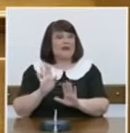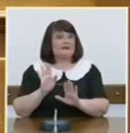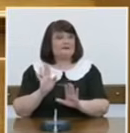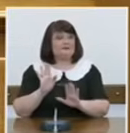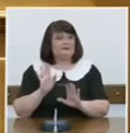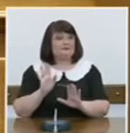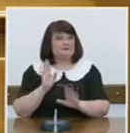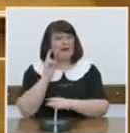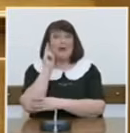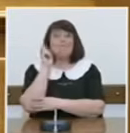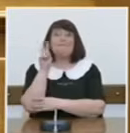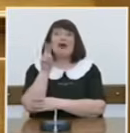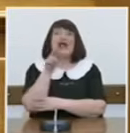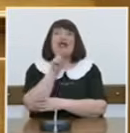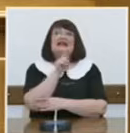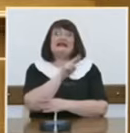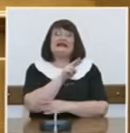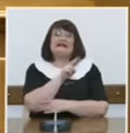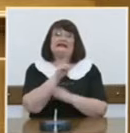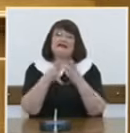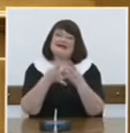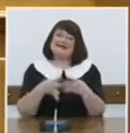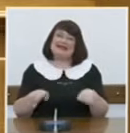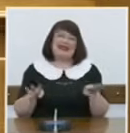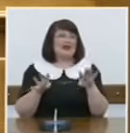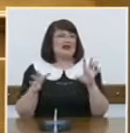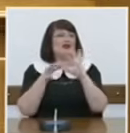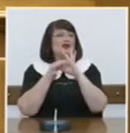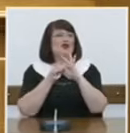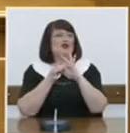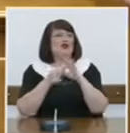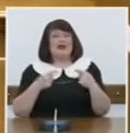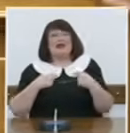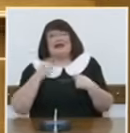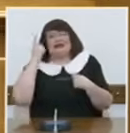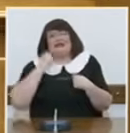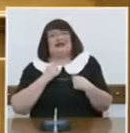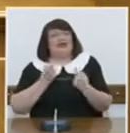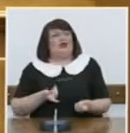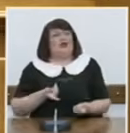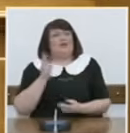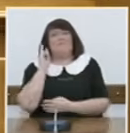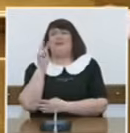είναι συγγενές κόμμα. Ακούστε, έχουμε και εμείς παρατηρητές στην Ευρωβουλή. Να λοιπόν τι λέτε πάλι